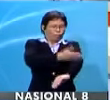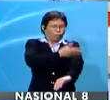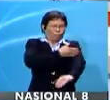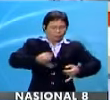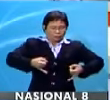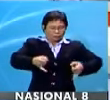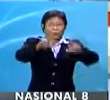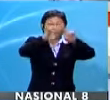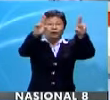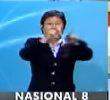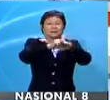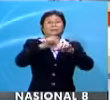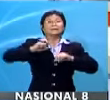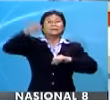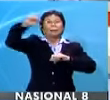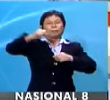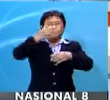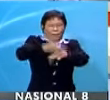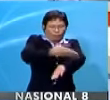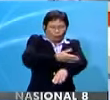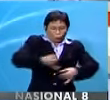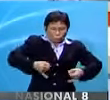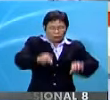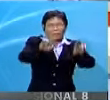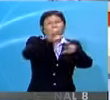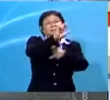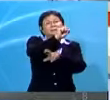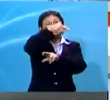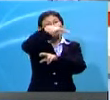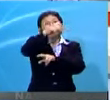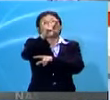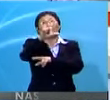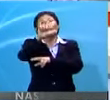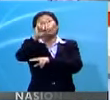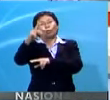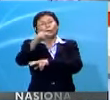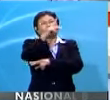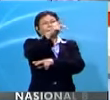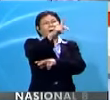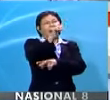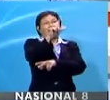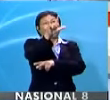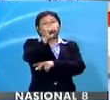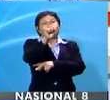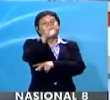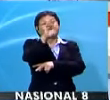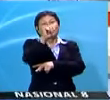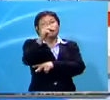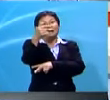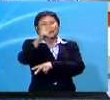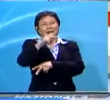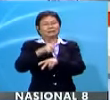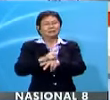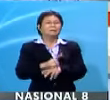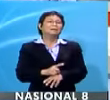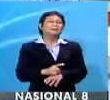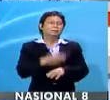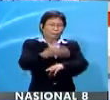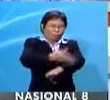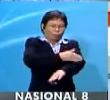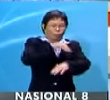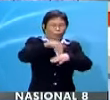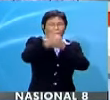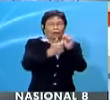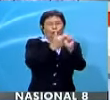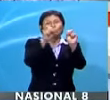Sabah termasuk projek menaik taraf jalan sapulot kalabakan di Tawau jalan sapulot kalabakan yang dinaik taraf pada tahun